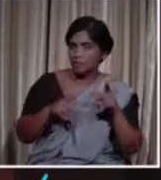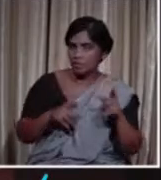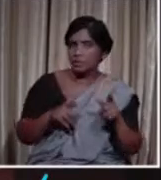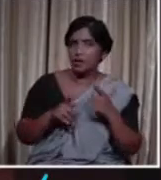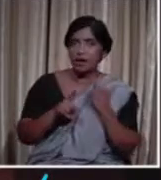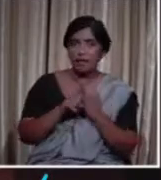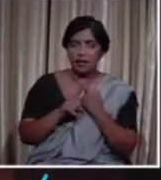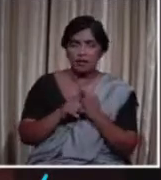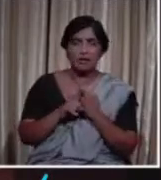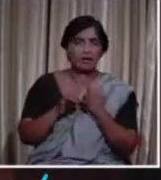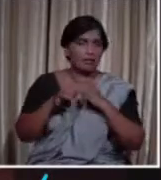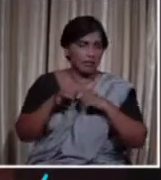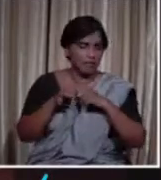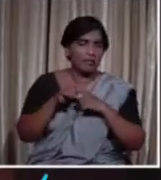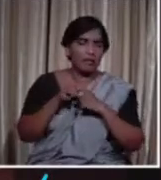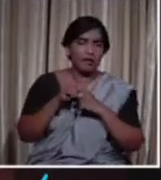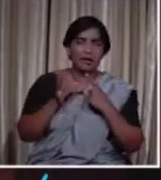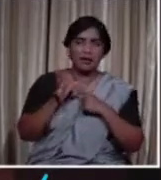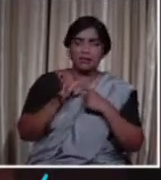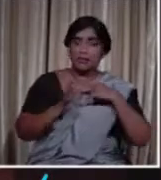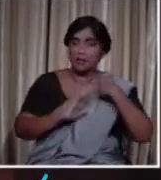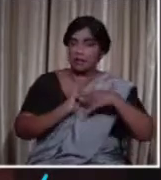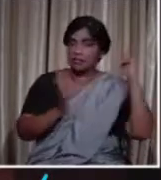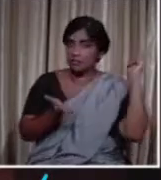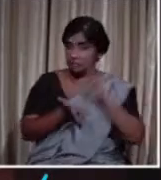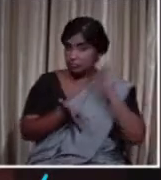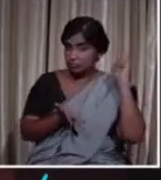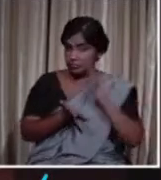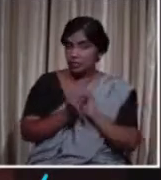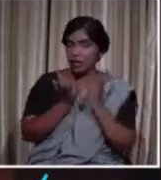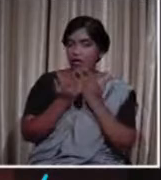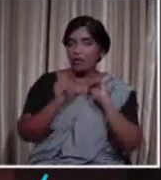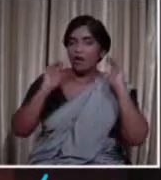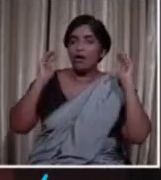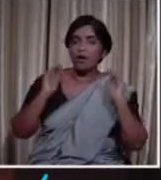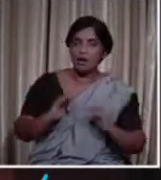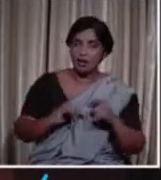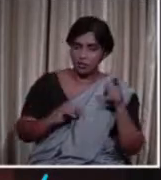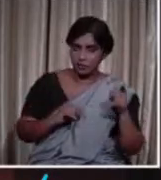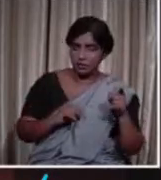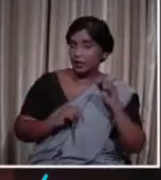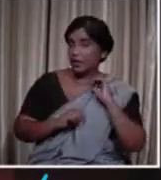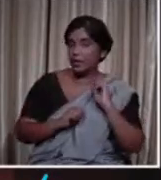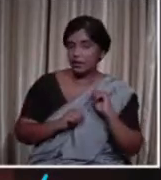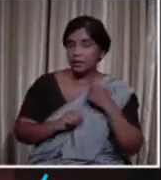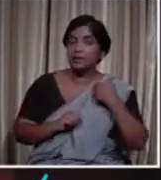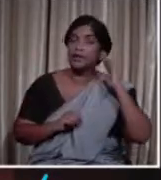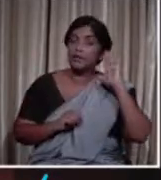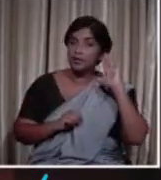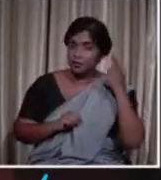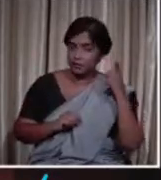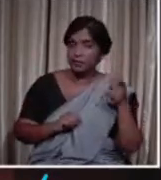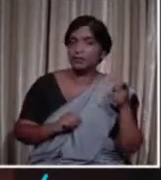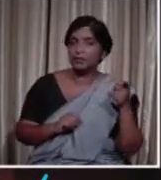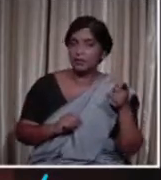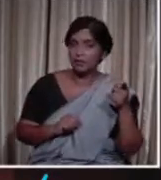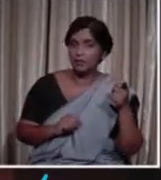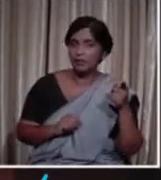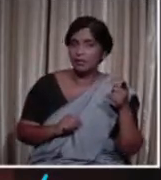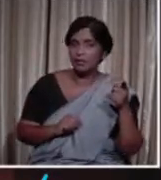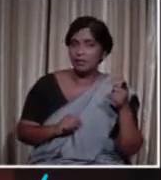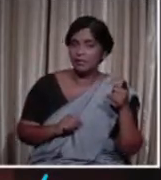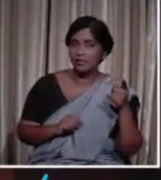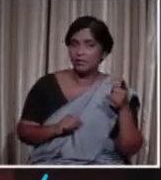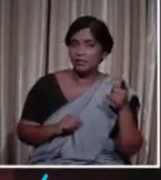කටාර්, එමිරේට්ස් අපේ රටට එන වාර ප්‍රමාණය අඩු කරලා තිබෙනවා. ඒ මොකද විශේෂයෙන්ම අර ඇකියුමුලේටඩ්